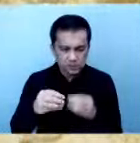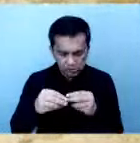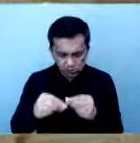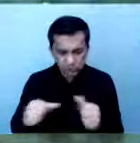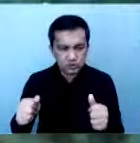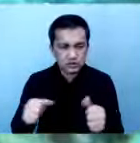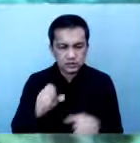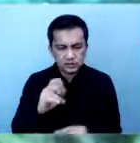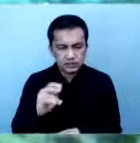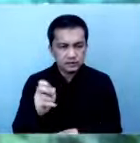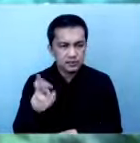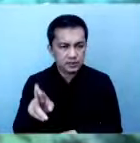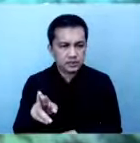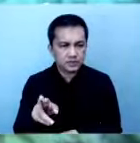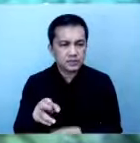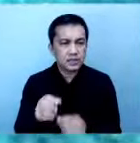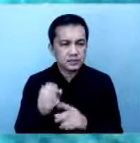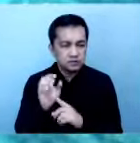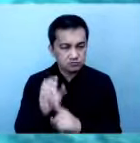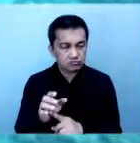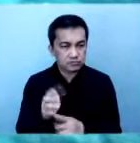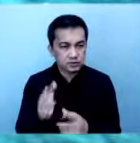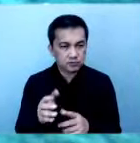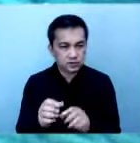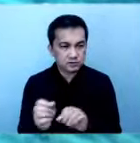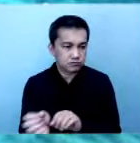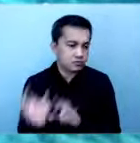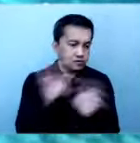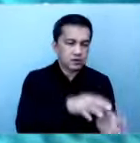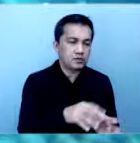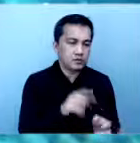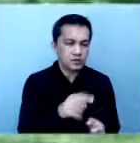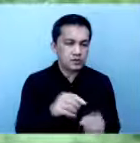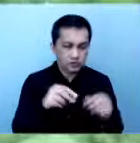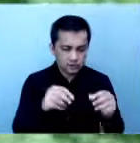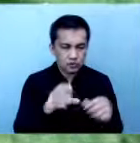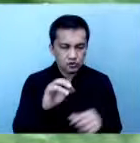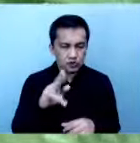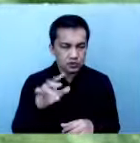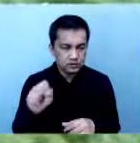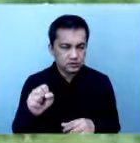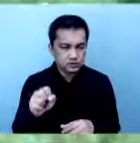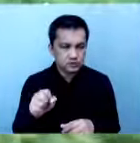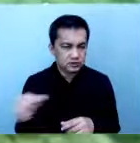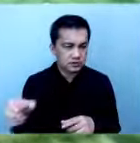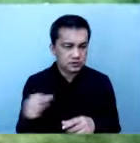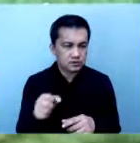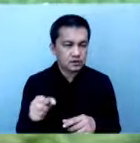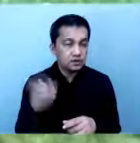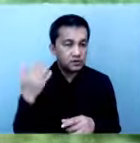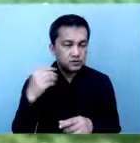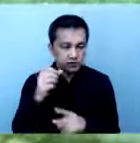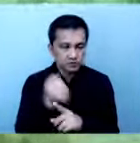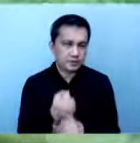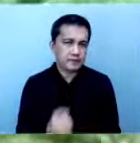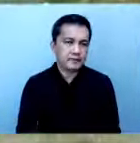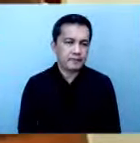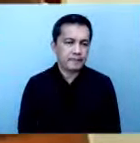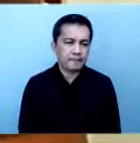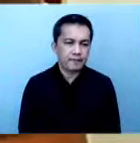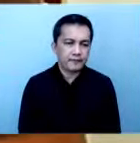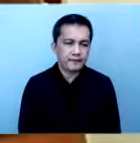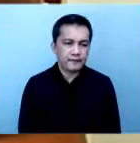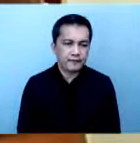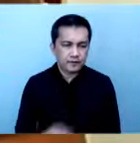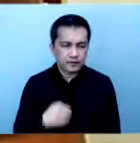sandbar. Senyales na posibleng ang tinambak lang doon ang mga durog na corals na nakuhanan noon pang Setyembre. All I'm saying is that I find